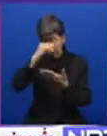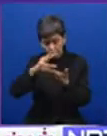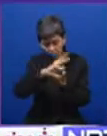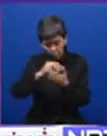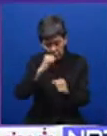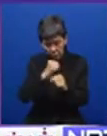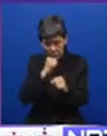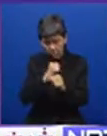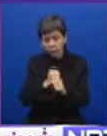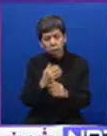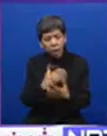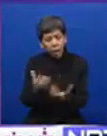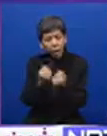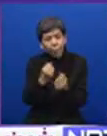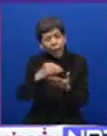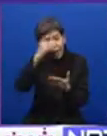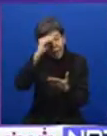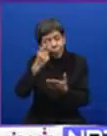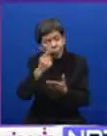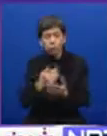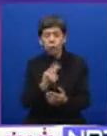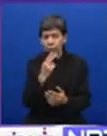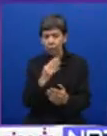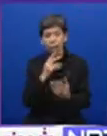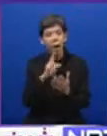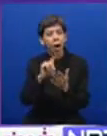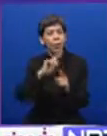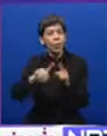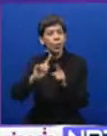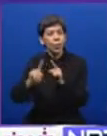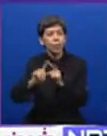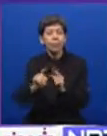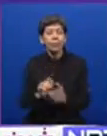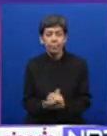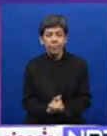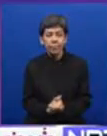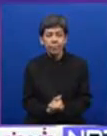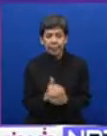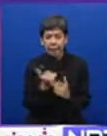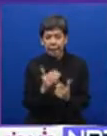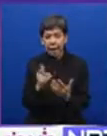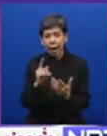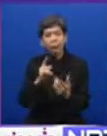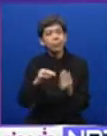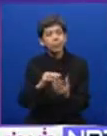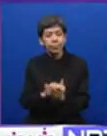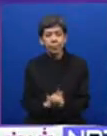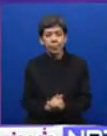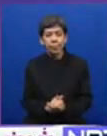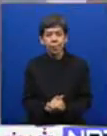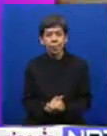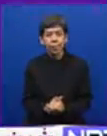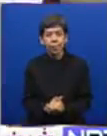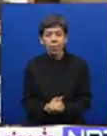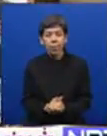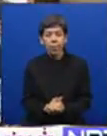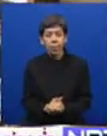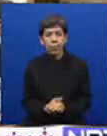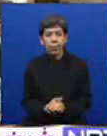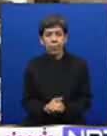เข้มงวดเรื่องของการรับน้องในช่วงเปิดเทอมติดตามประเด็นข่าวนี้พร้อมข่าวที่น่าสนใจครับในช่วงของชีพจรข่าว